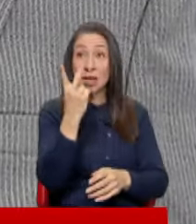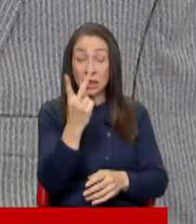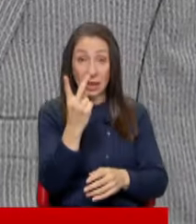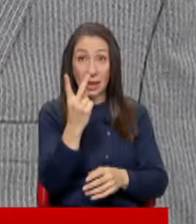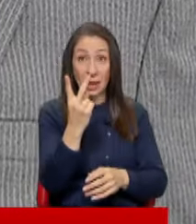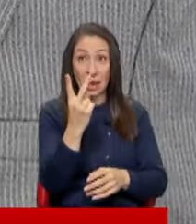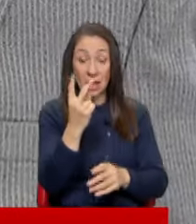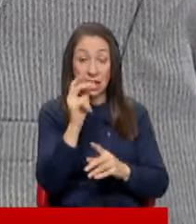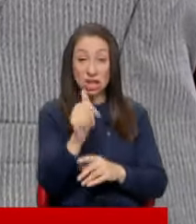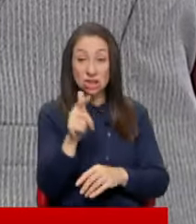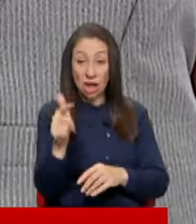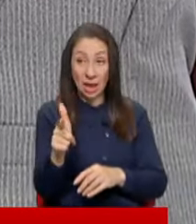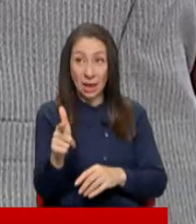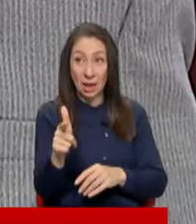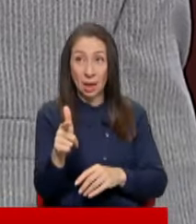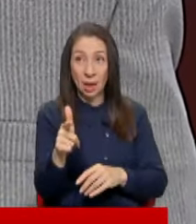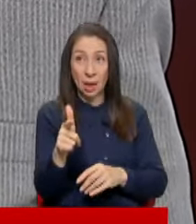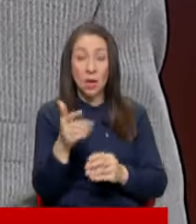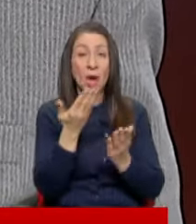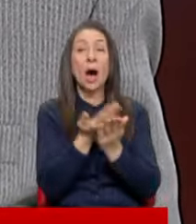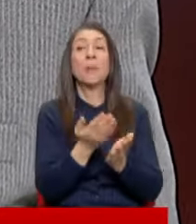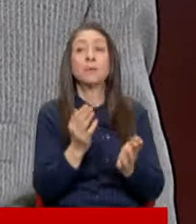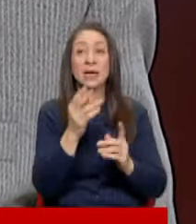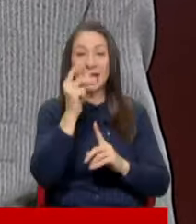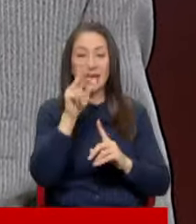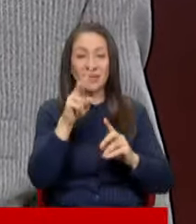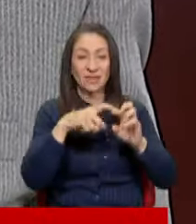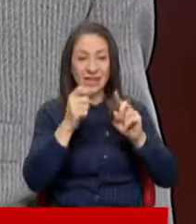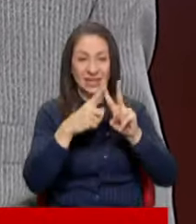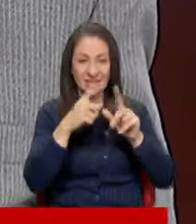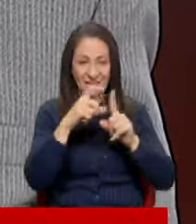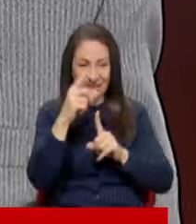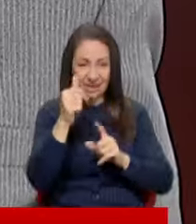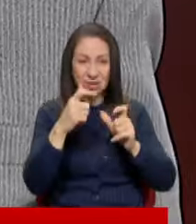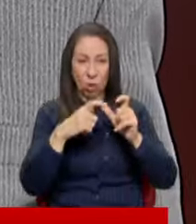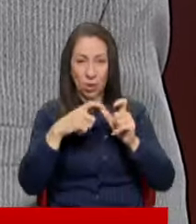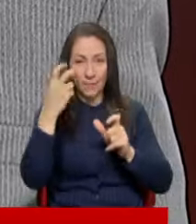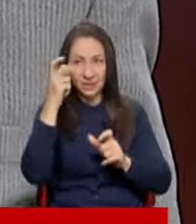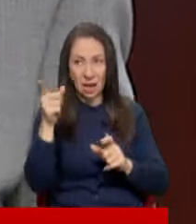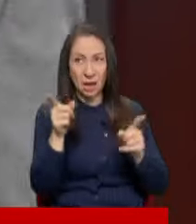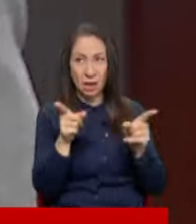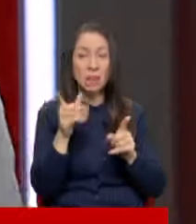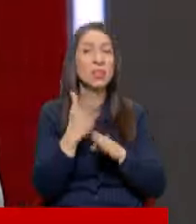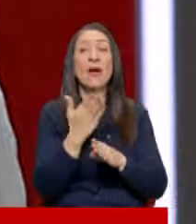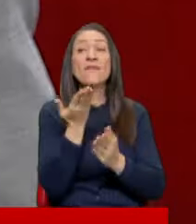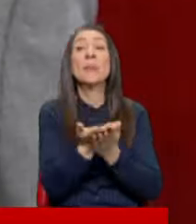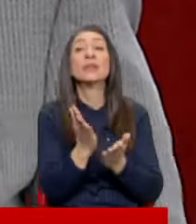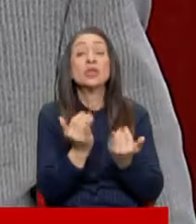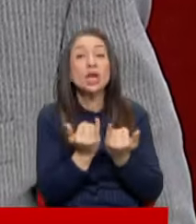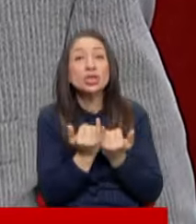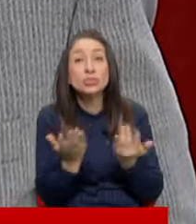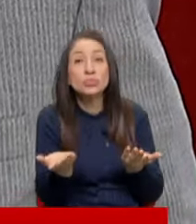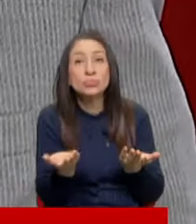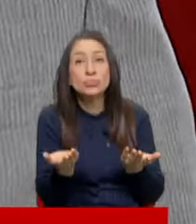tane ilçesi veremedi İvrindi ile değil mi Saruhanlı Manisa'da Niye veremediniz